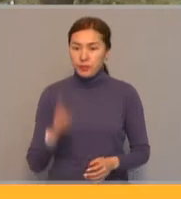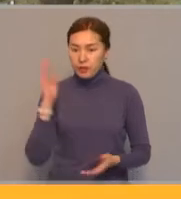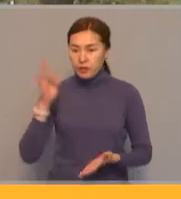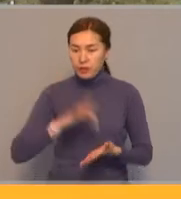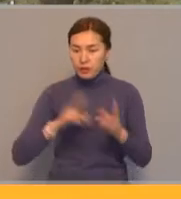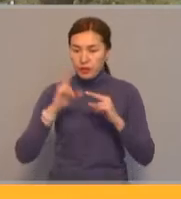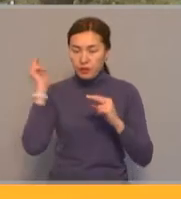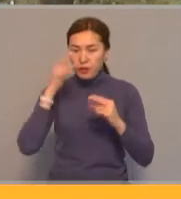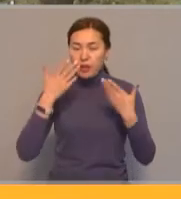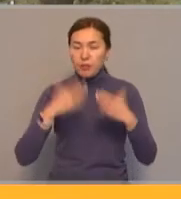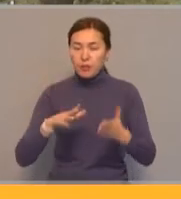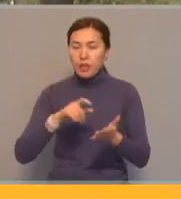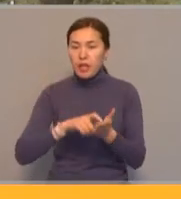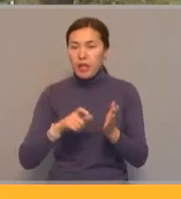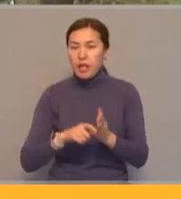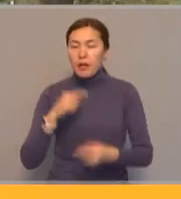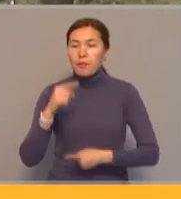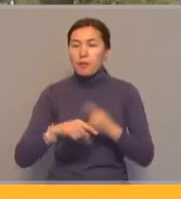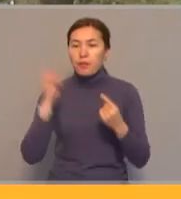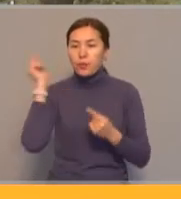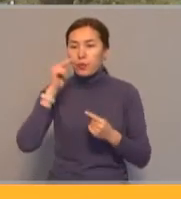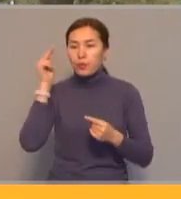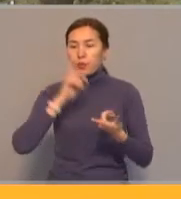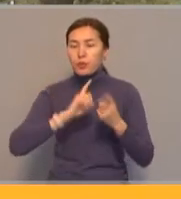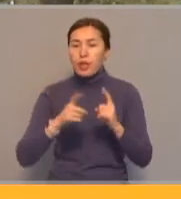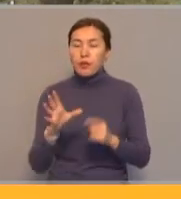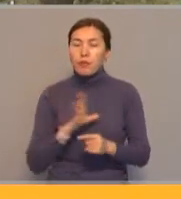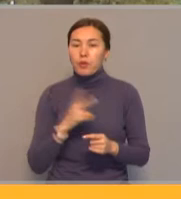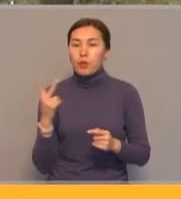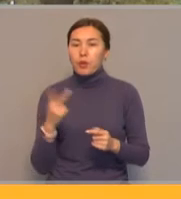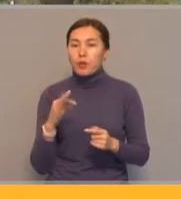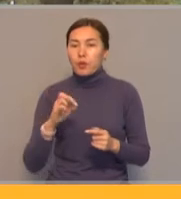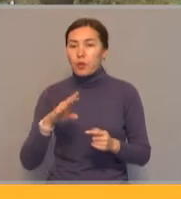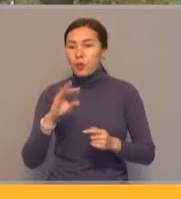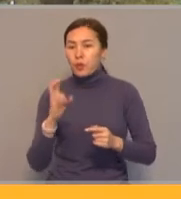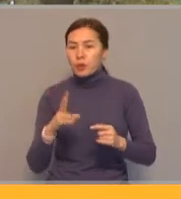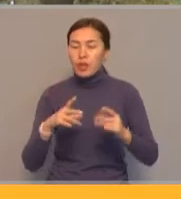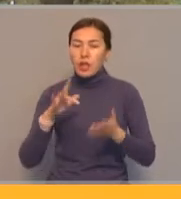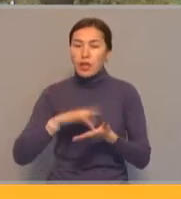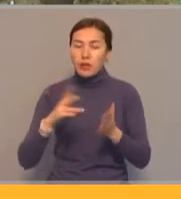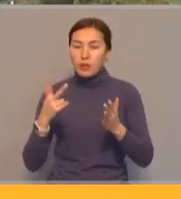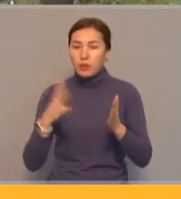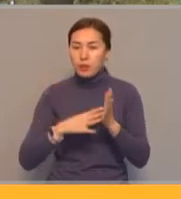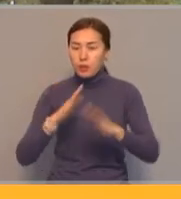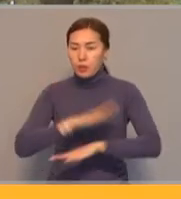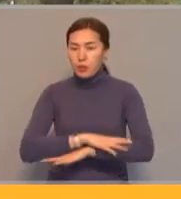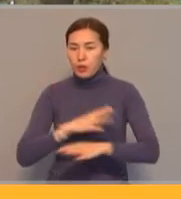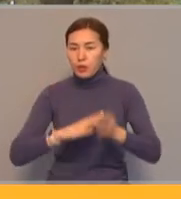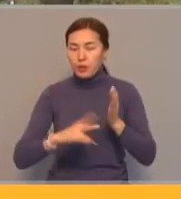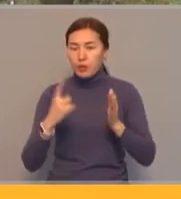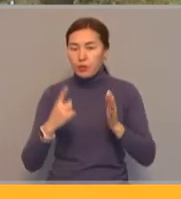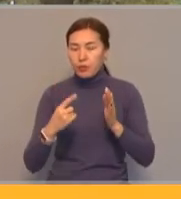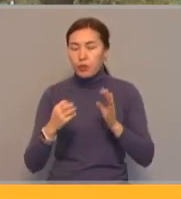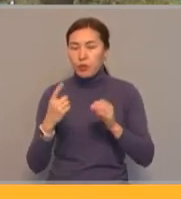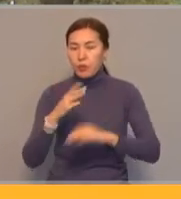Шымкент мектептерінде бітіруші сыныптар дәстүрлі оқу форматына көше бастады. 3-90-нан бастап шахардағы 9-шы сыныптардың 91,